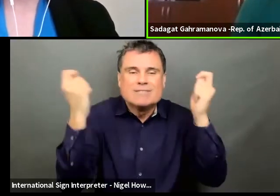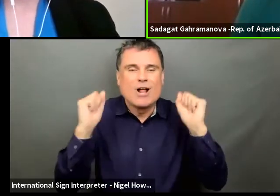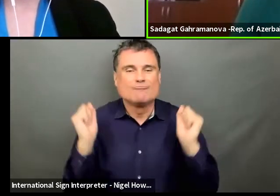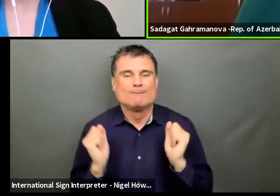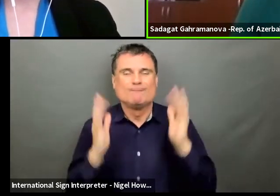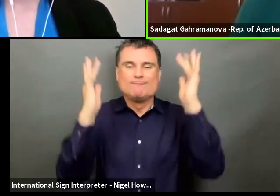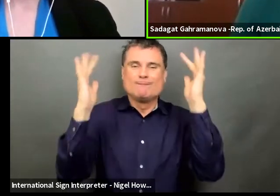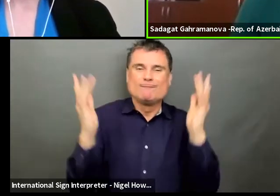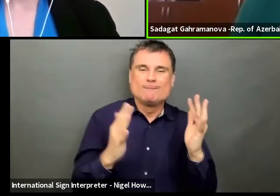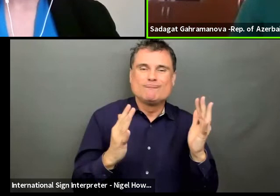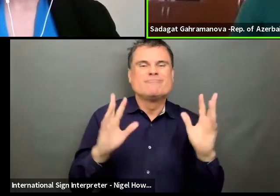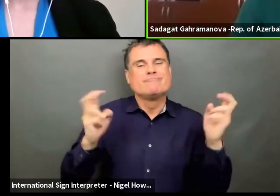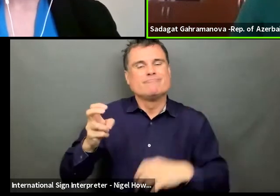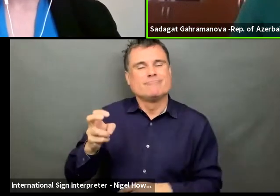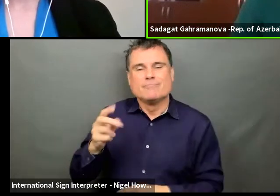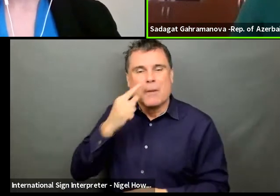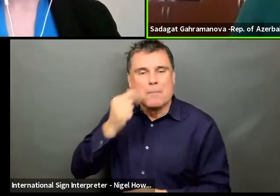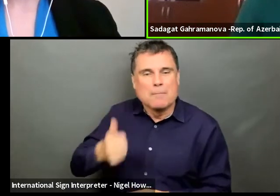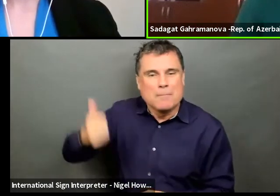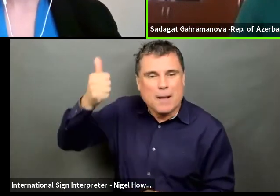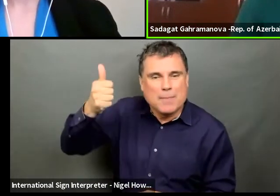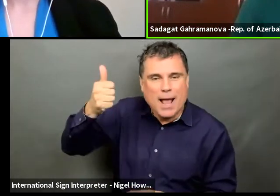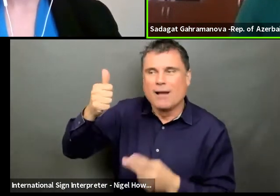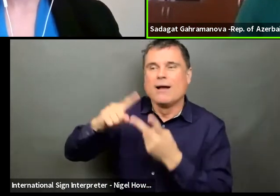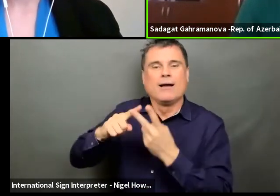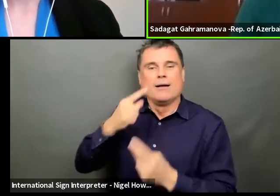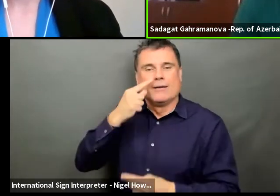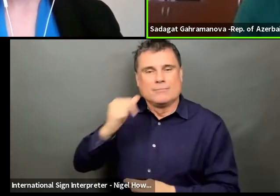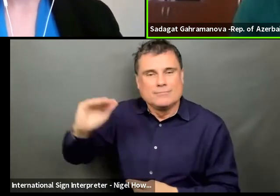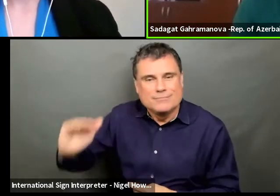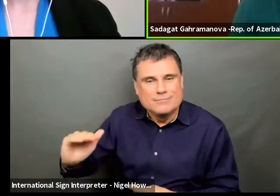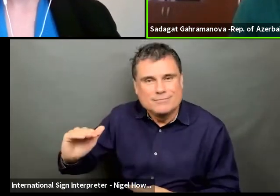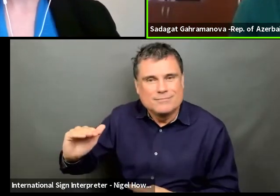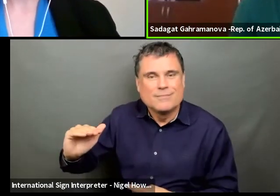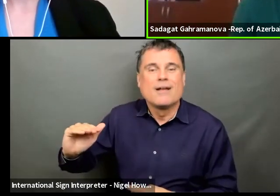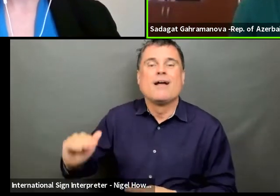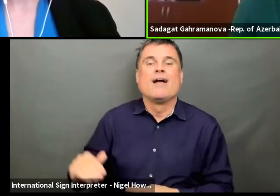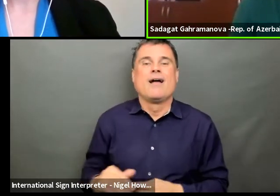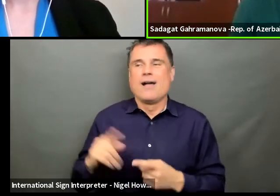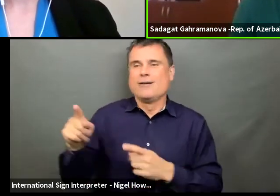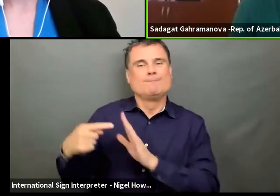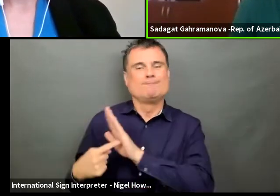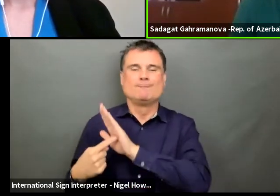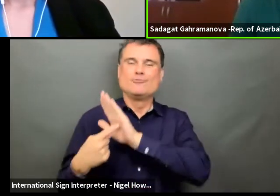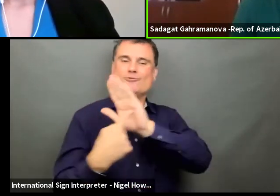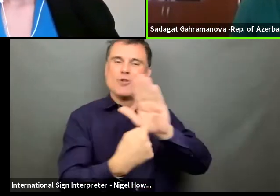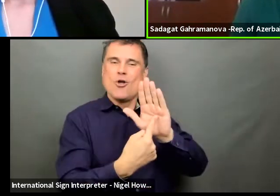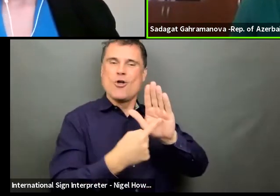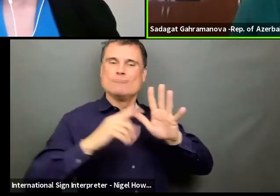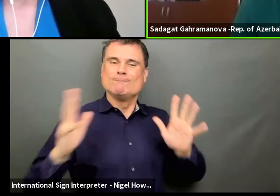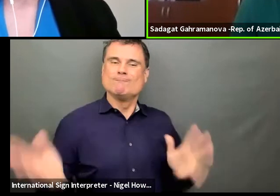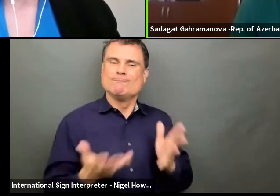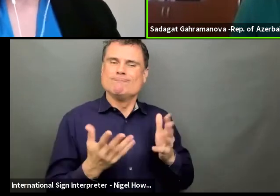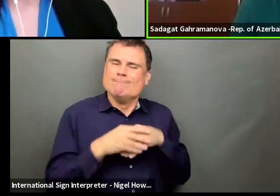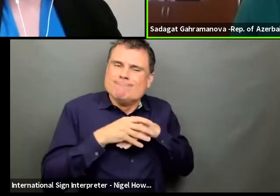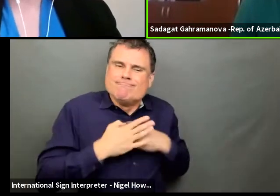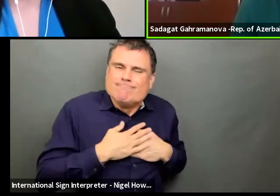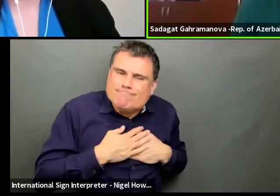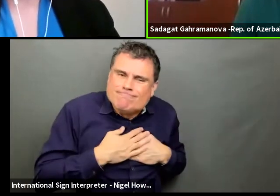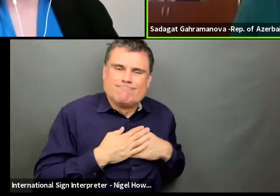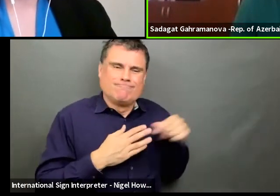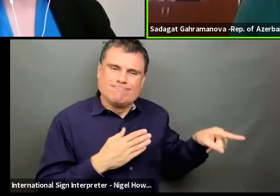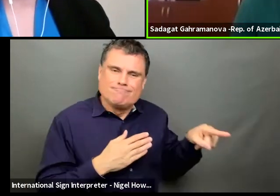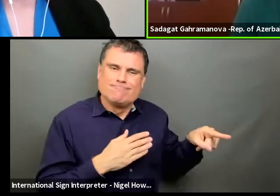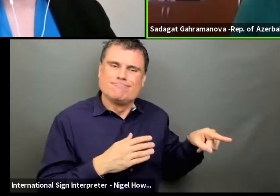и бросали вызов патриархальным устоям, укрепляя решающую роль отца в